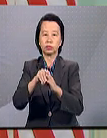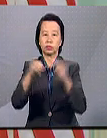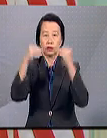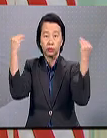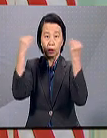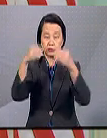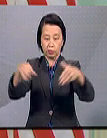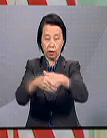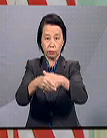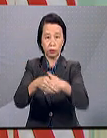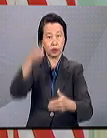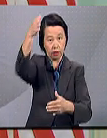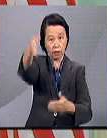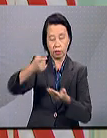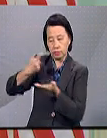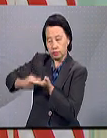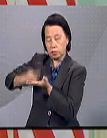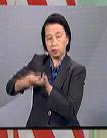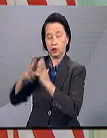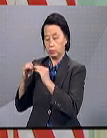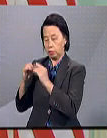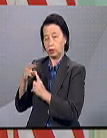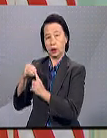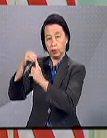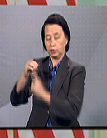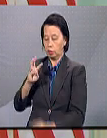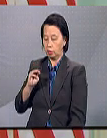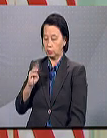sebagainya akan dibincangkan di mesyuarat khas MKN.